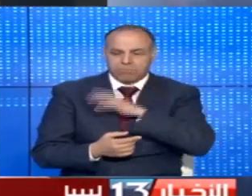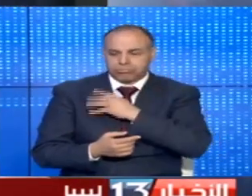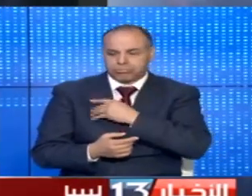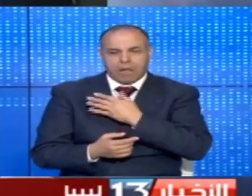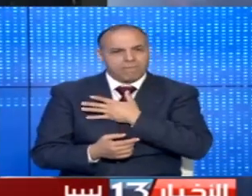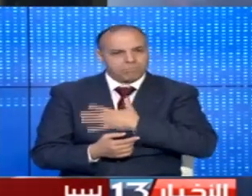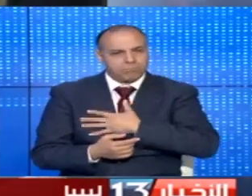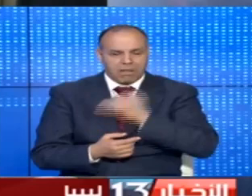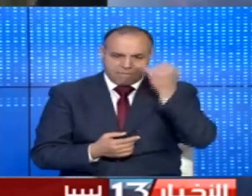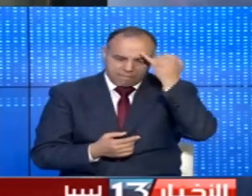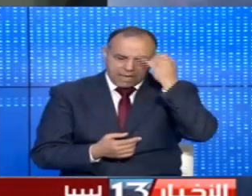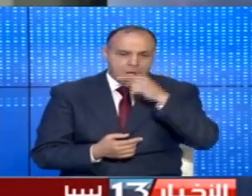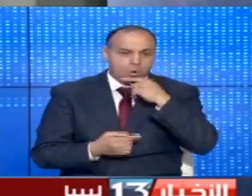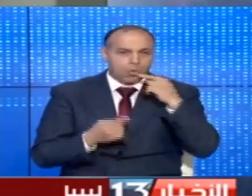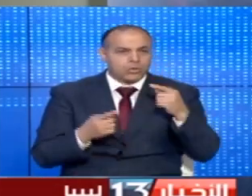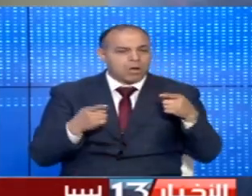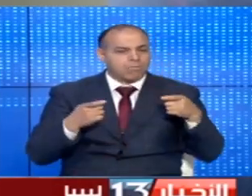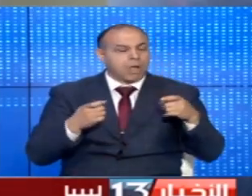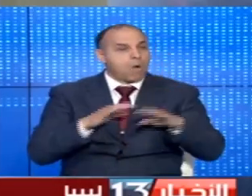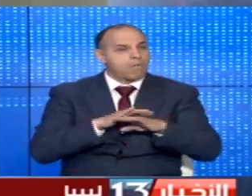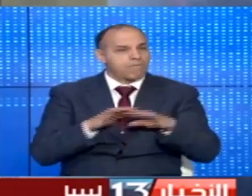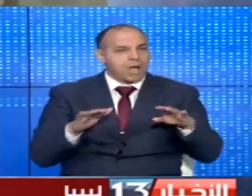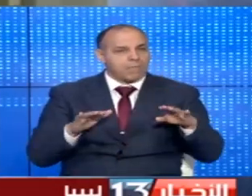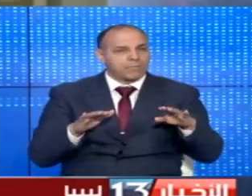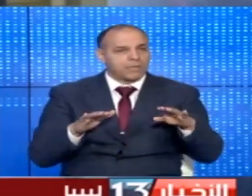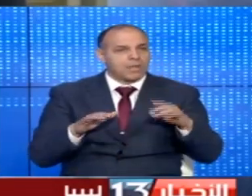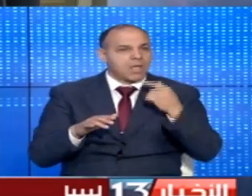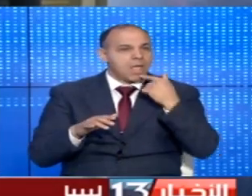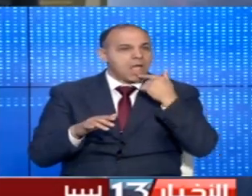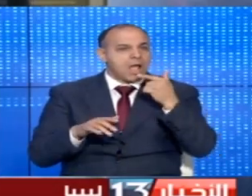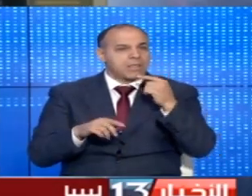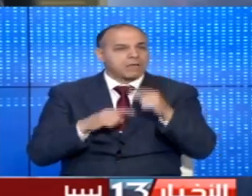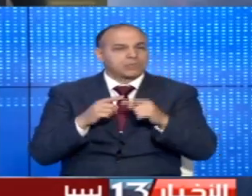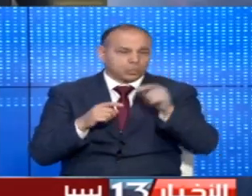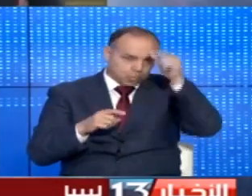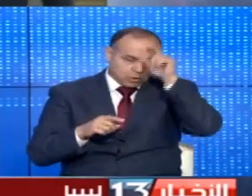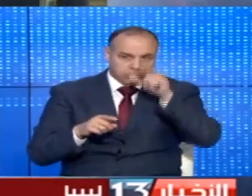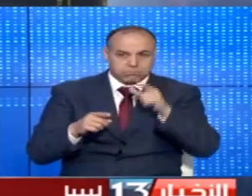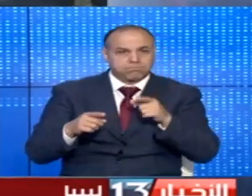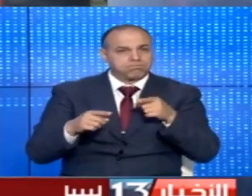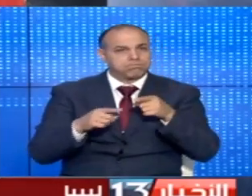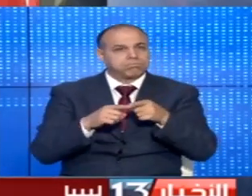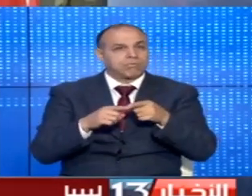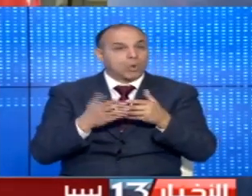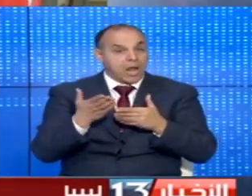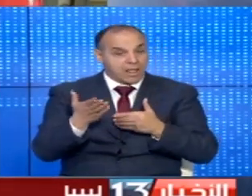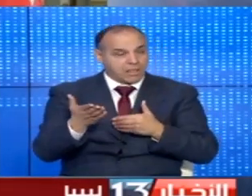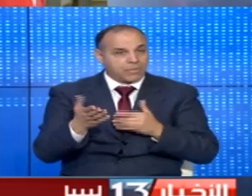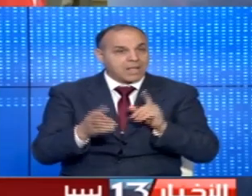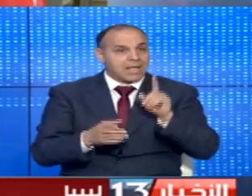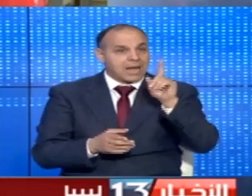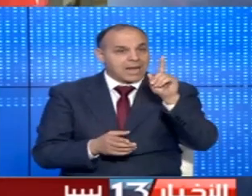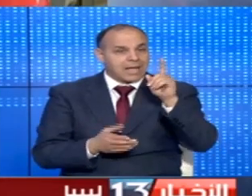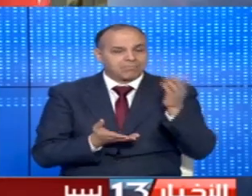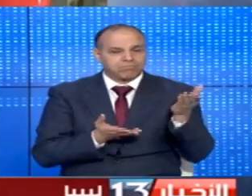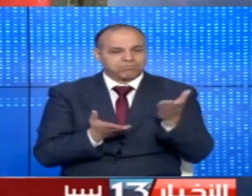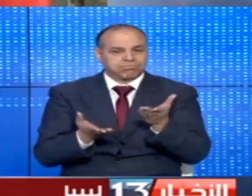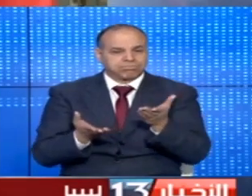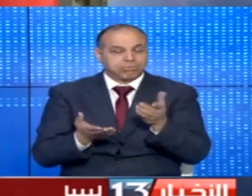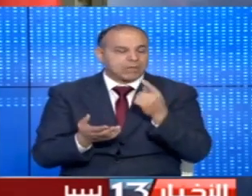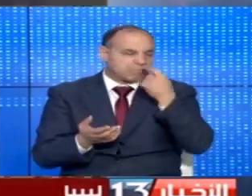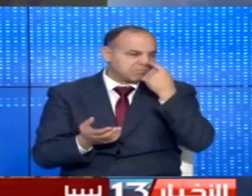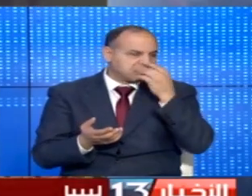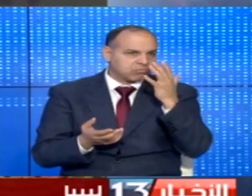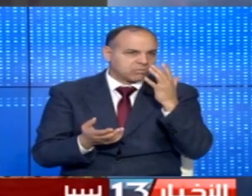حفتر بالمبادره الروسيه لوقف اطلاق النار متجاهله الدور التركي في اطلاق هذه المبادره لكن هذا الترحيب لا يعني على ما يبدو